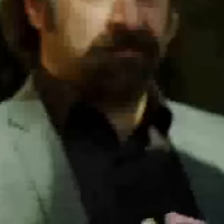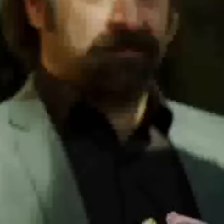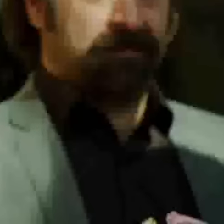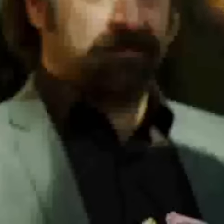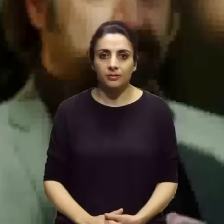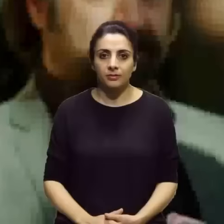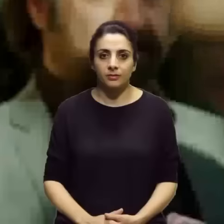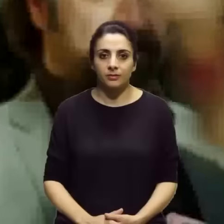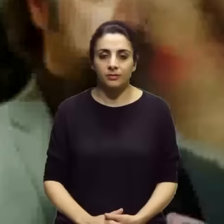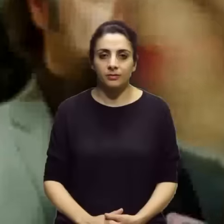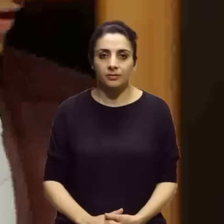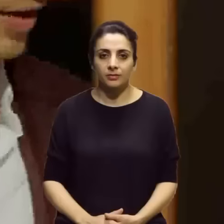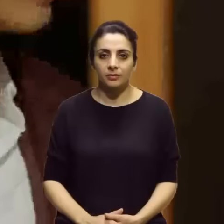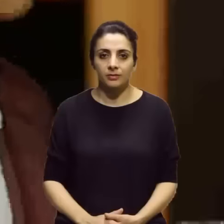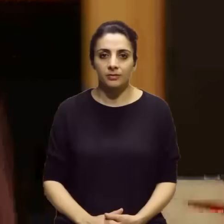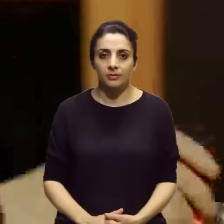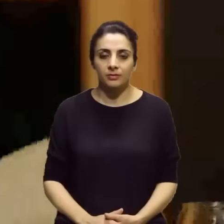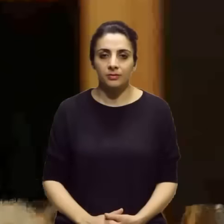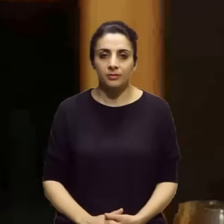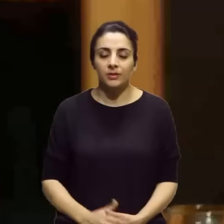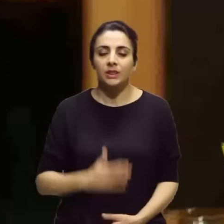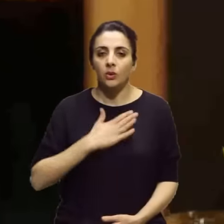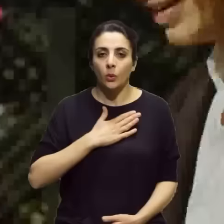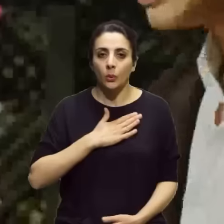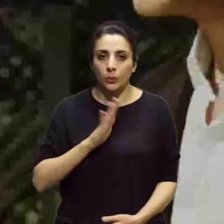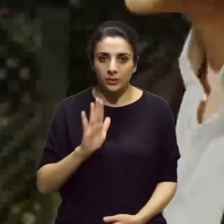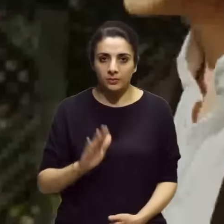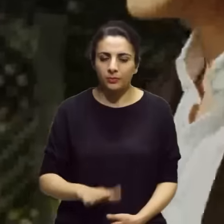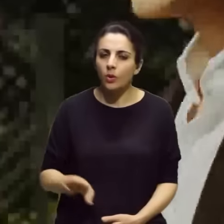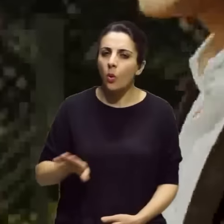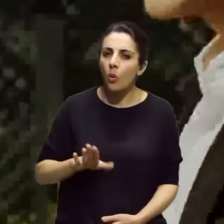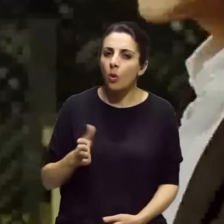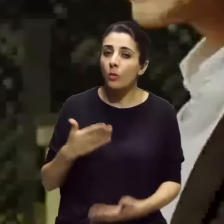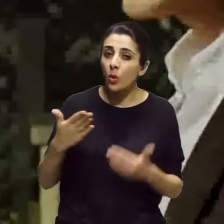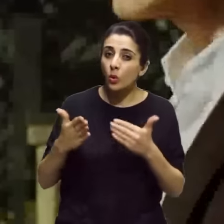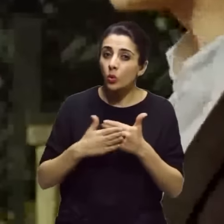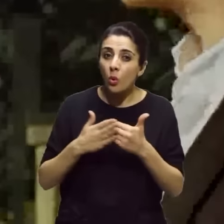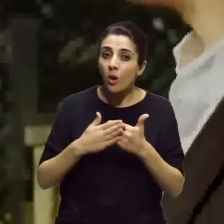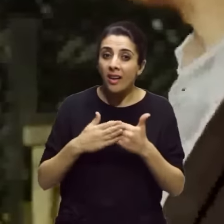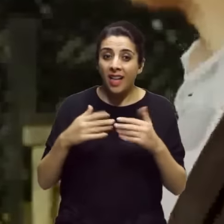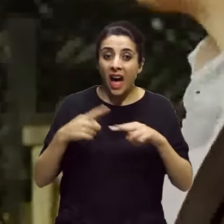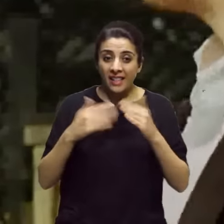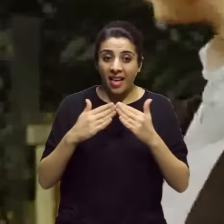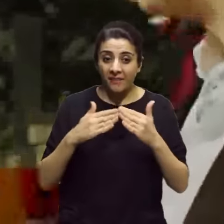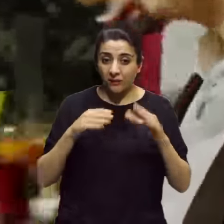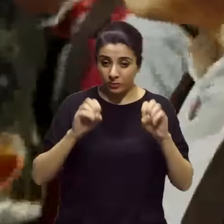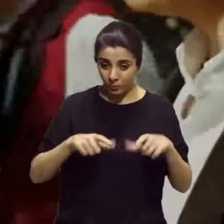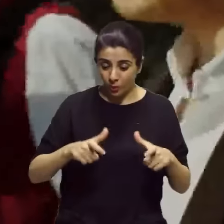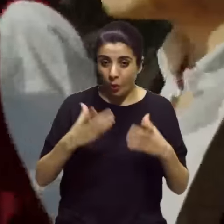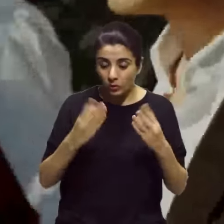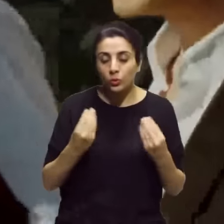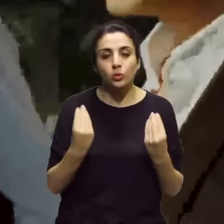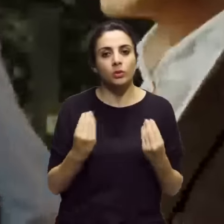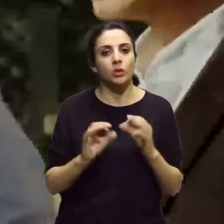izliyor. Melda kıskanç, hazımsız, yüzünü üzdü. Oğlum, düğünün Ayşem hocalar dolması çok iyi olmuş ya. Herkes burada